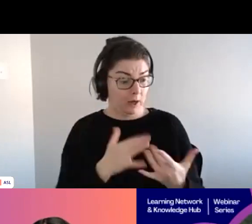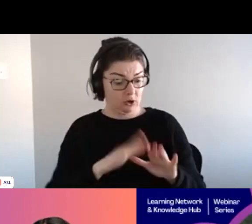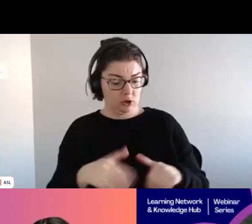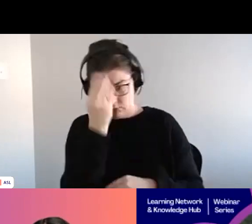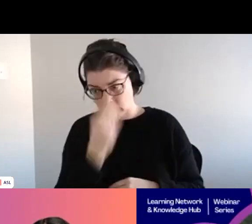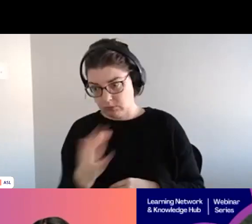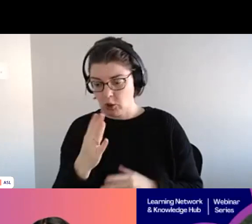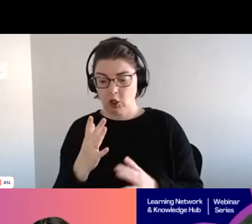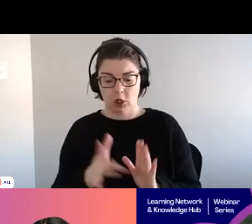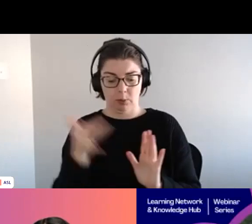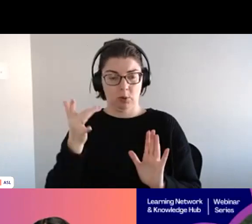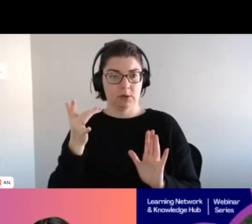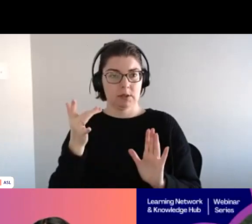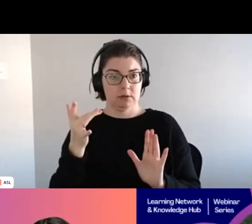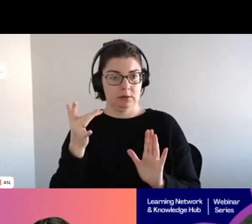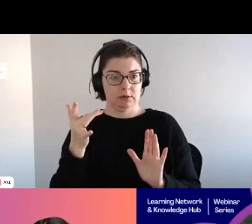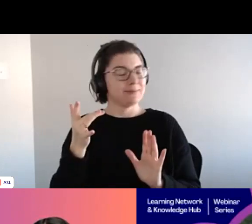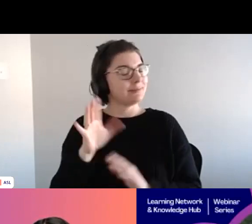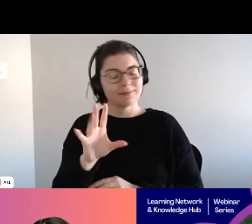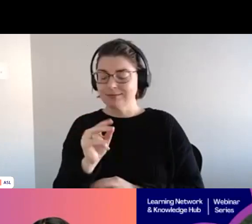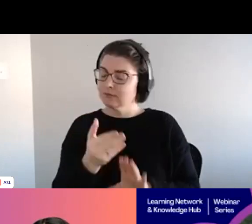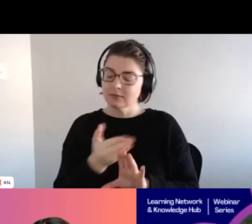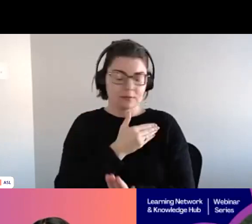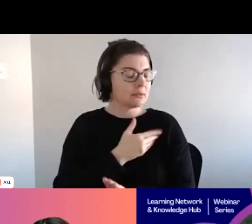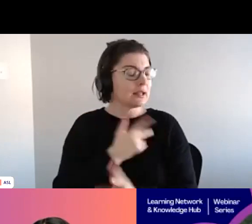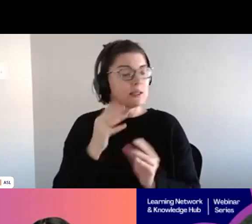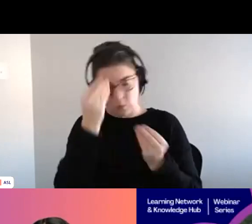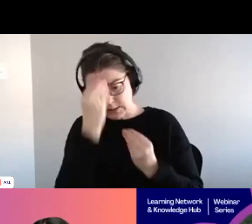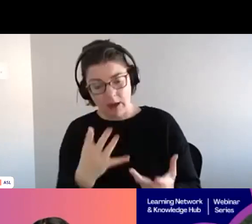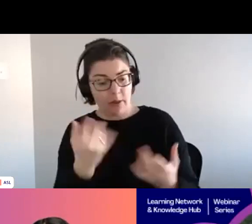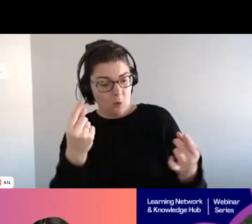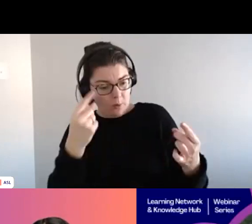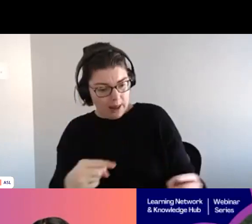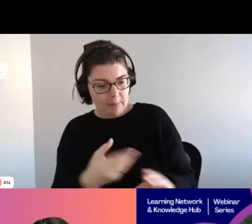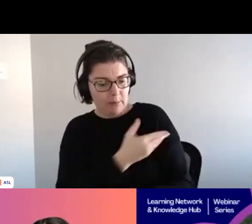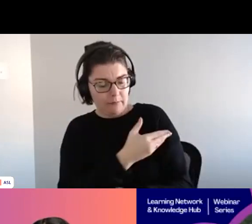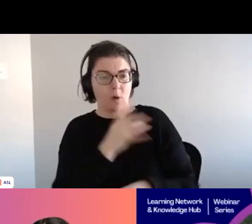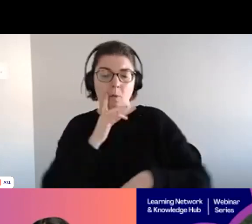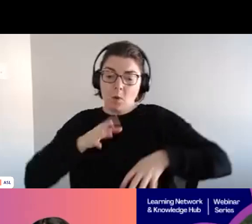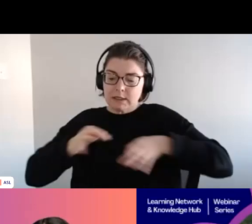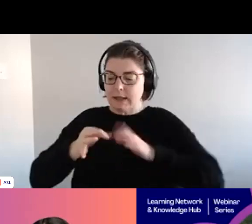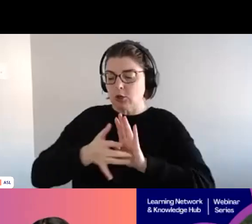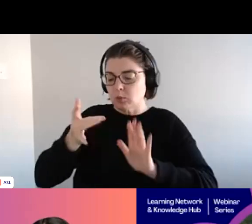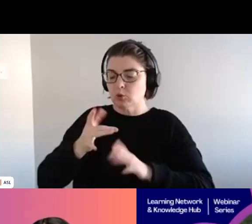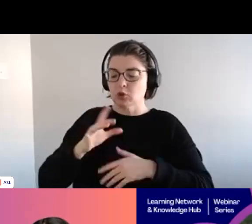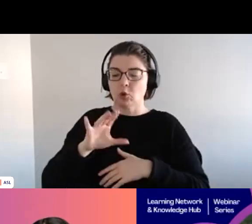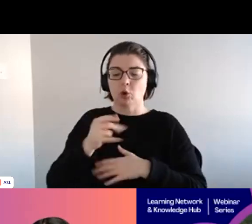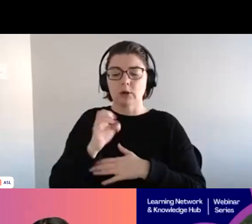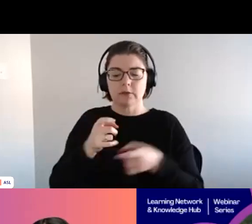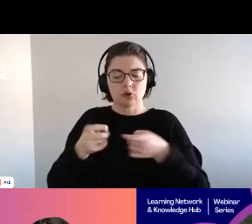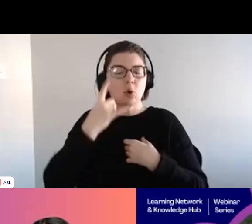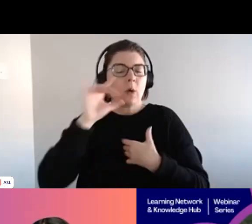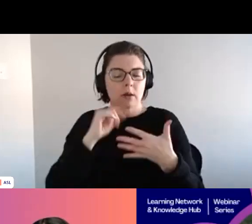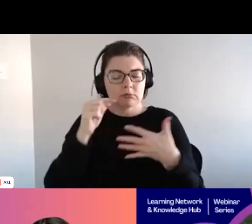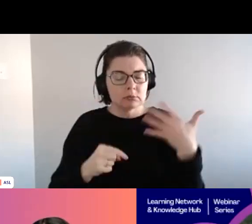aider cet enfant et ne pas attendre que l'enfant se tourne vers vous mais peut-être expliquer certaines